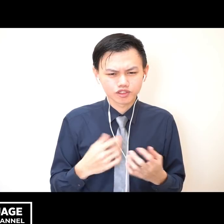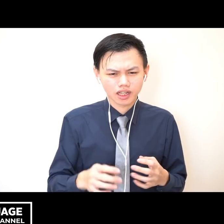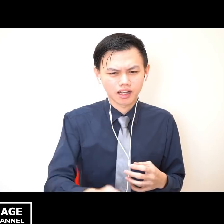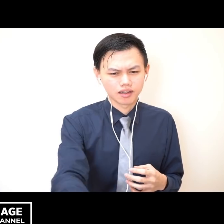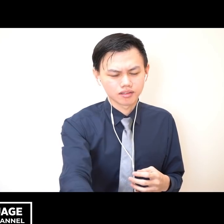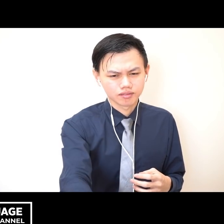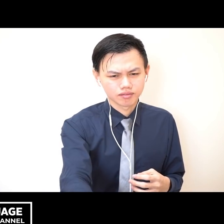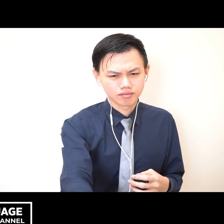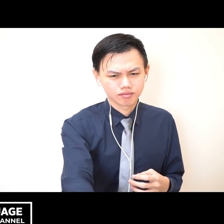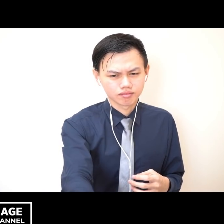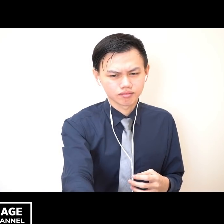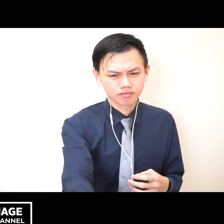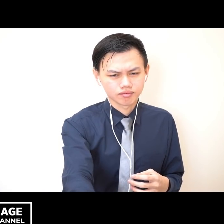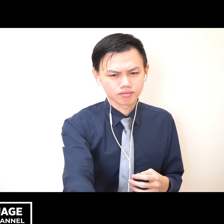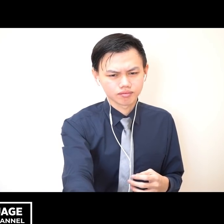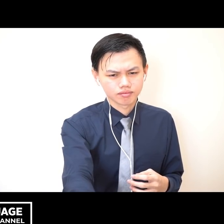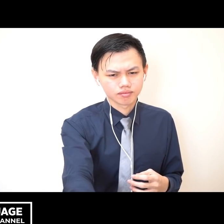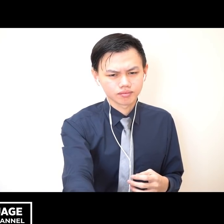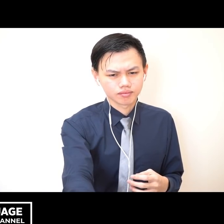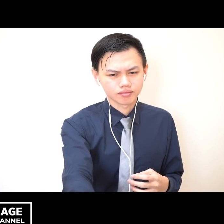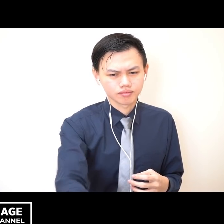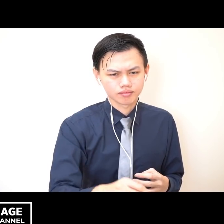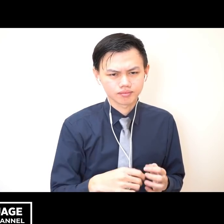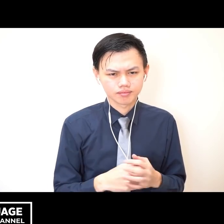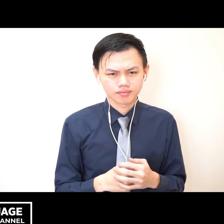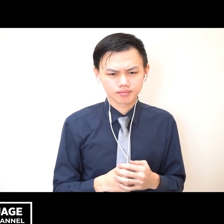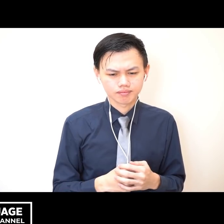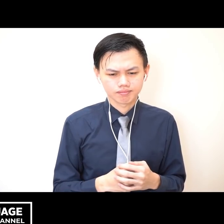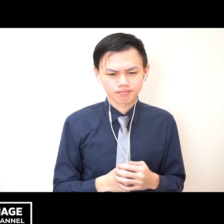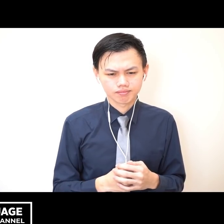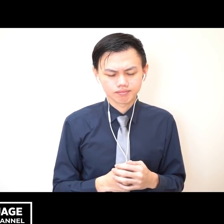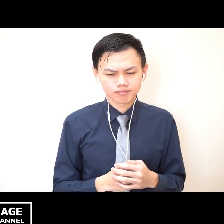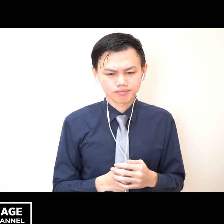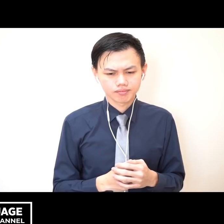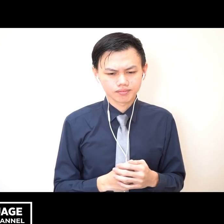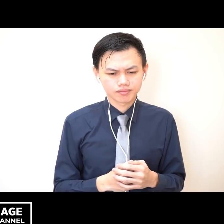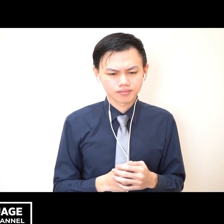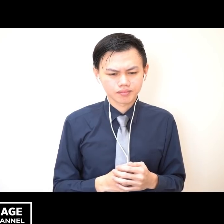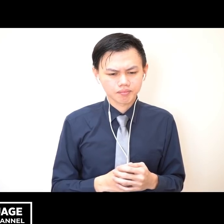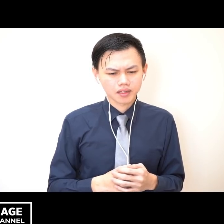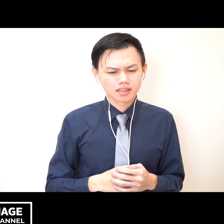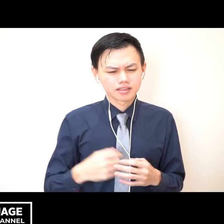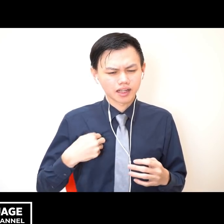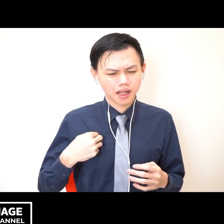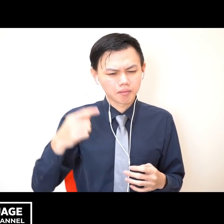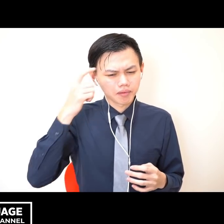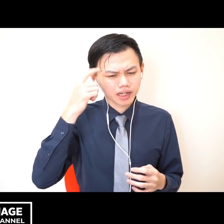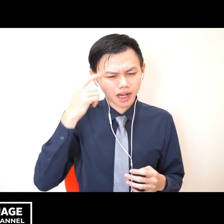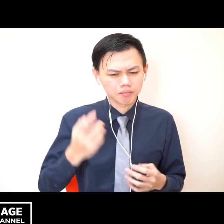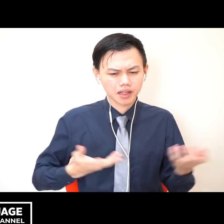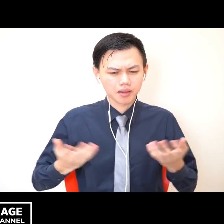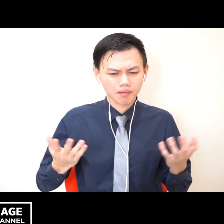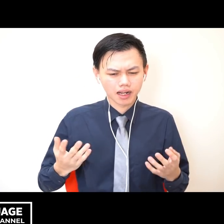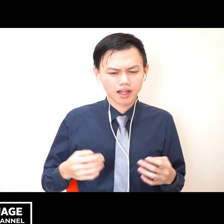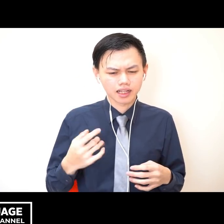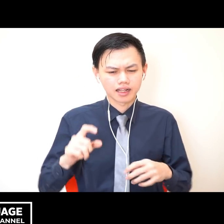sendiri. And it got me thinking, membuat saya berpikir, bagaimana dengan gereja di